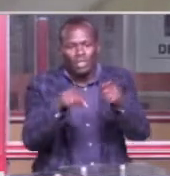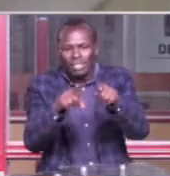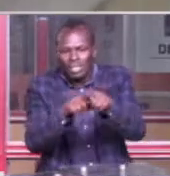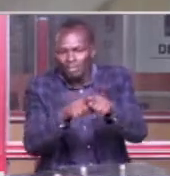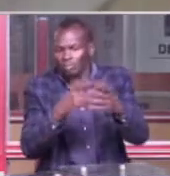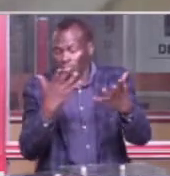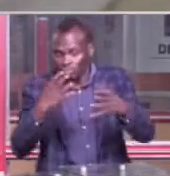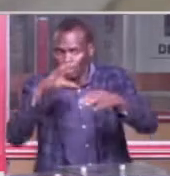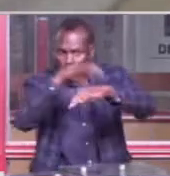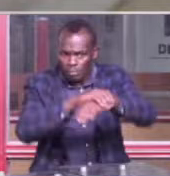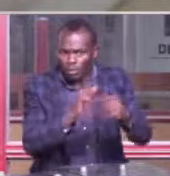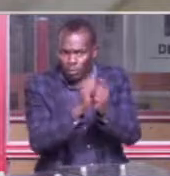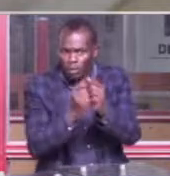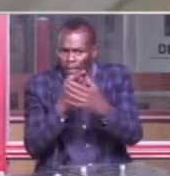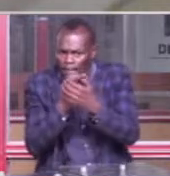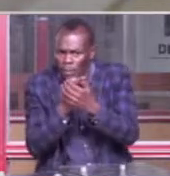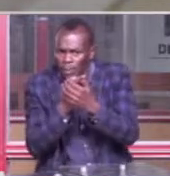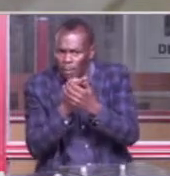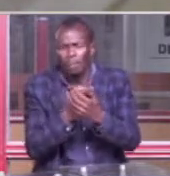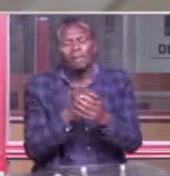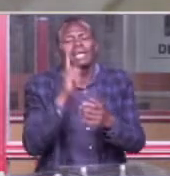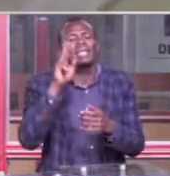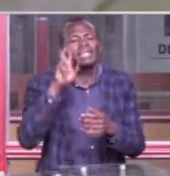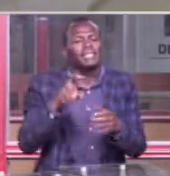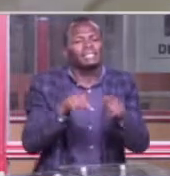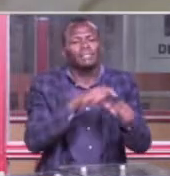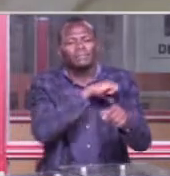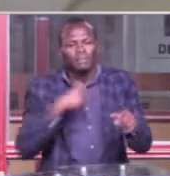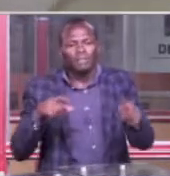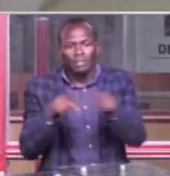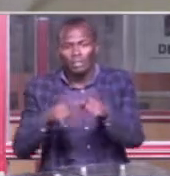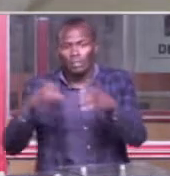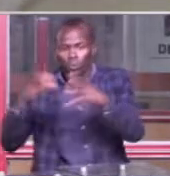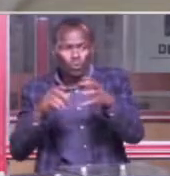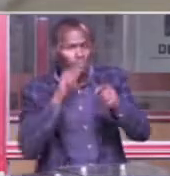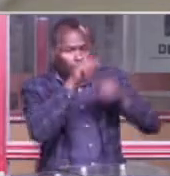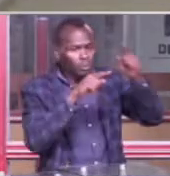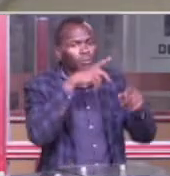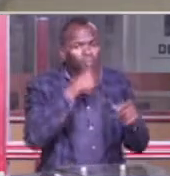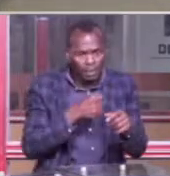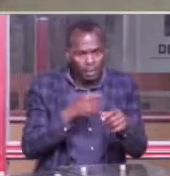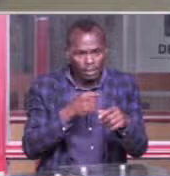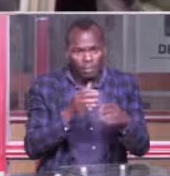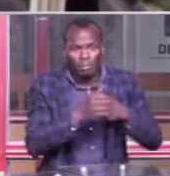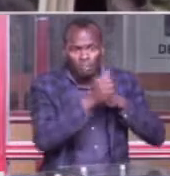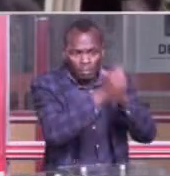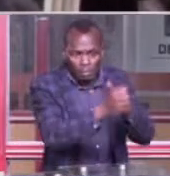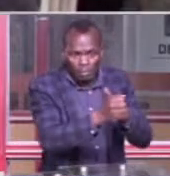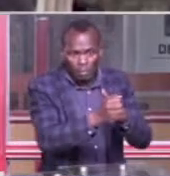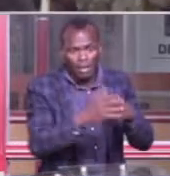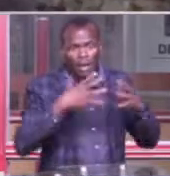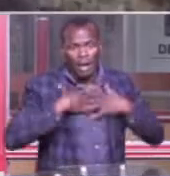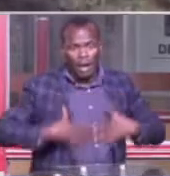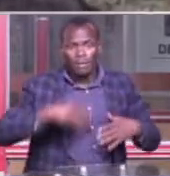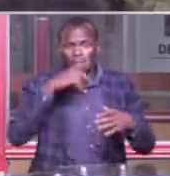oluwaabi nga lukulembeddwa mu Major Samuel Masereje lutegeezezza nga bwe lunaatera okumaliriza okunoonyereza. Buchanan newankubadde abadde asabye